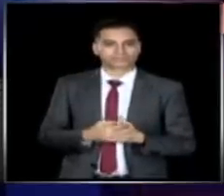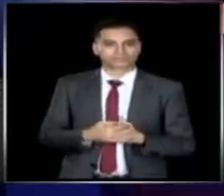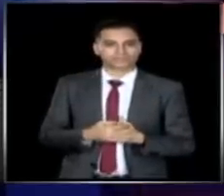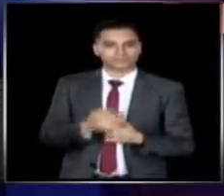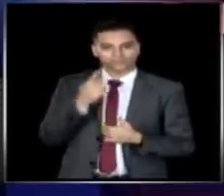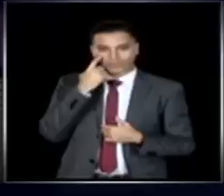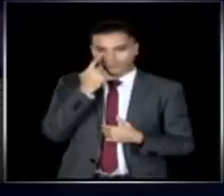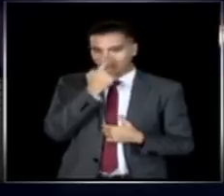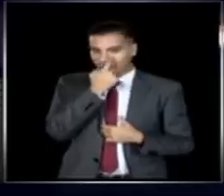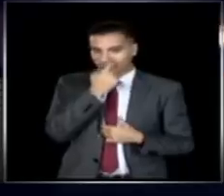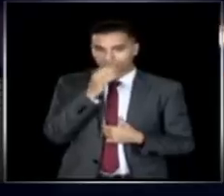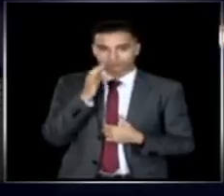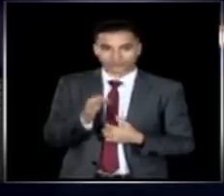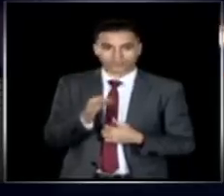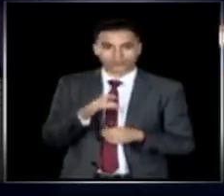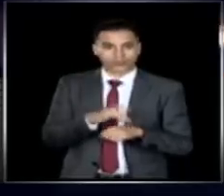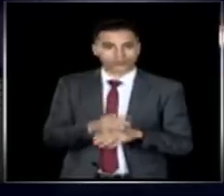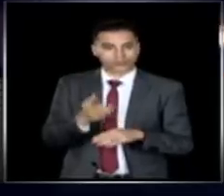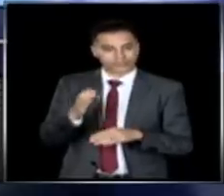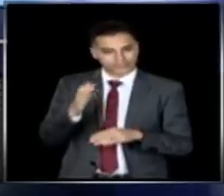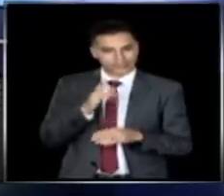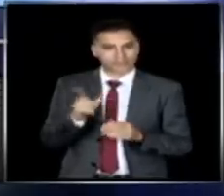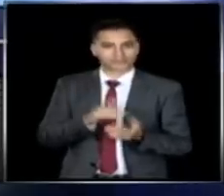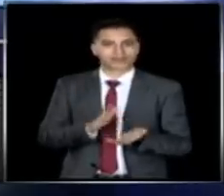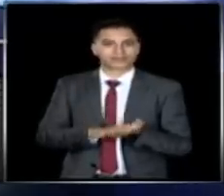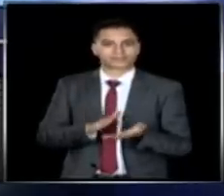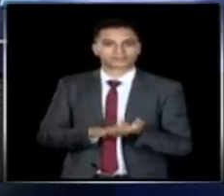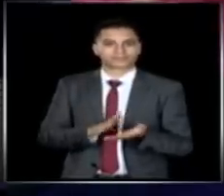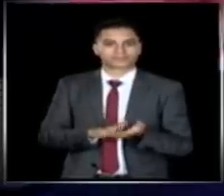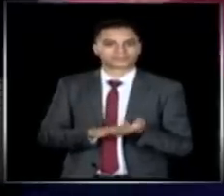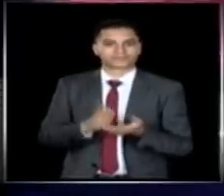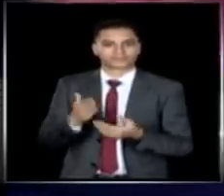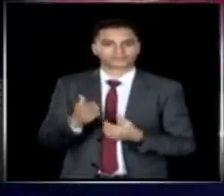العين. العين طبعا يا دكتور، إجابة صحيحة.